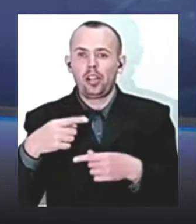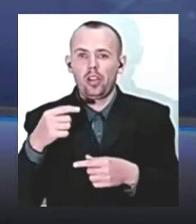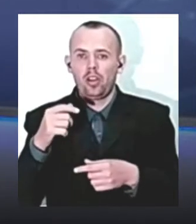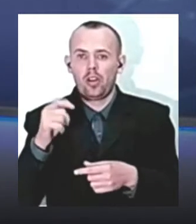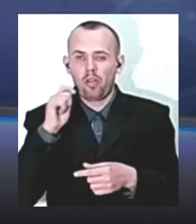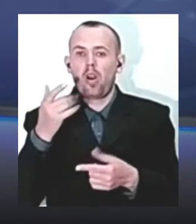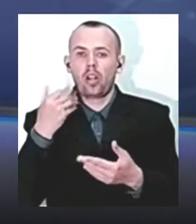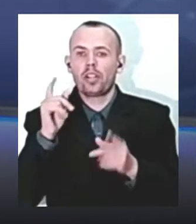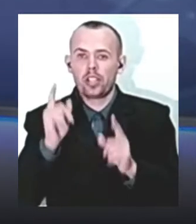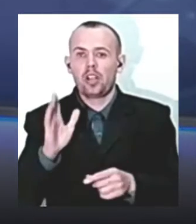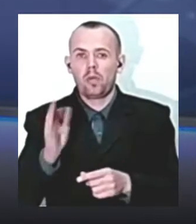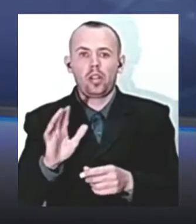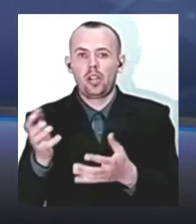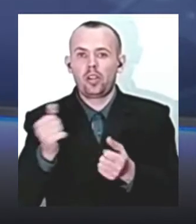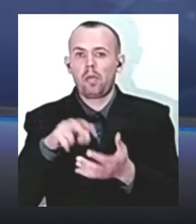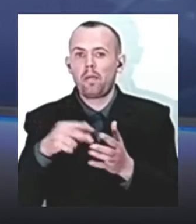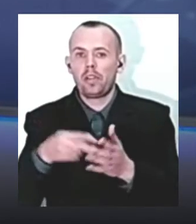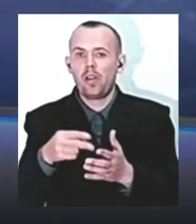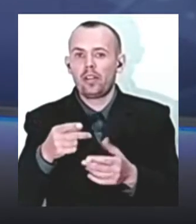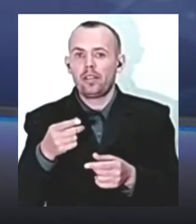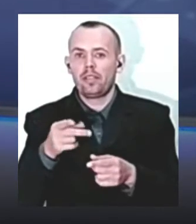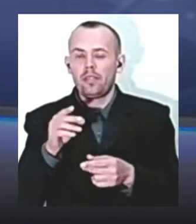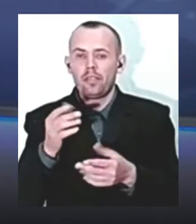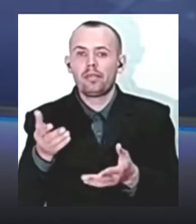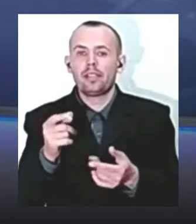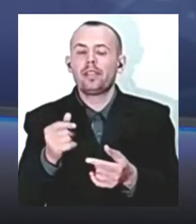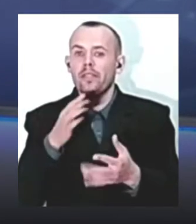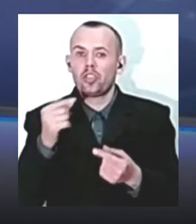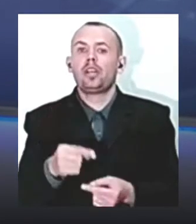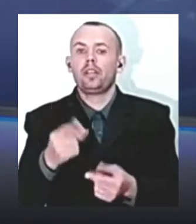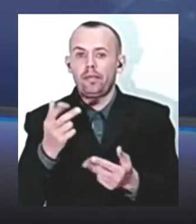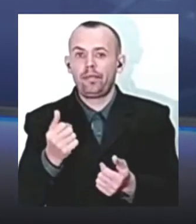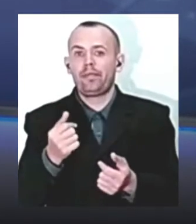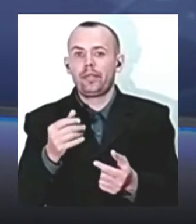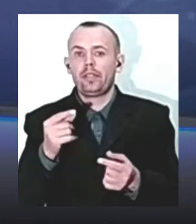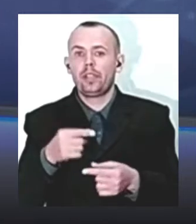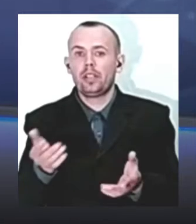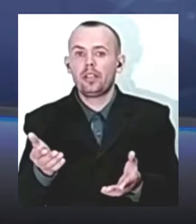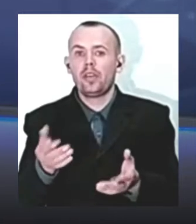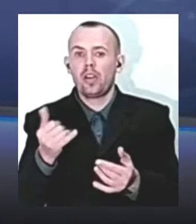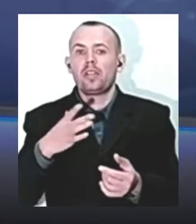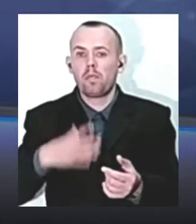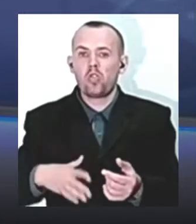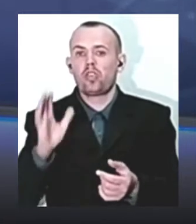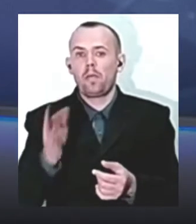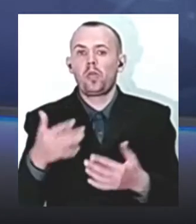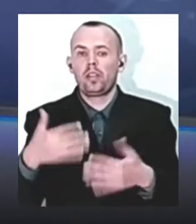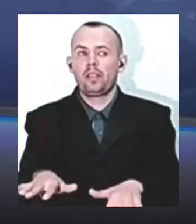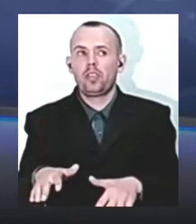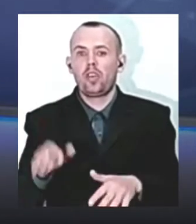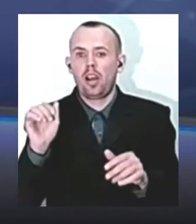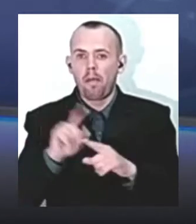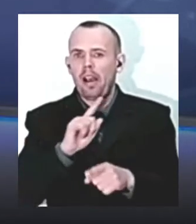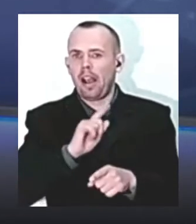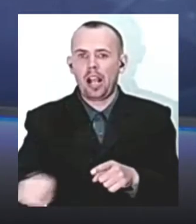не отримали планову медичну допомогу. Вчасно, і змушені будуть уже екстрено отримувати,